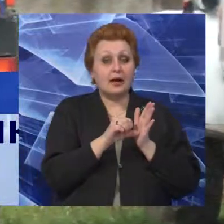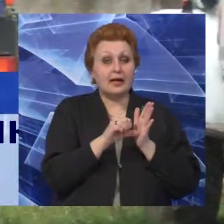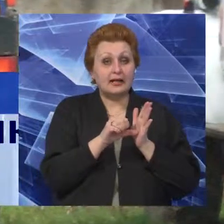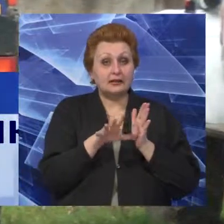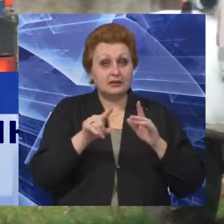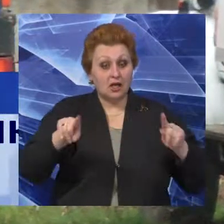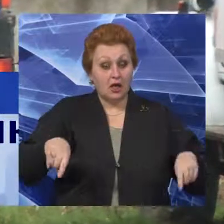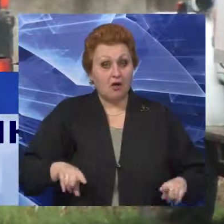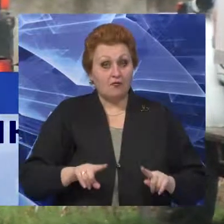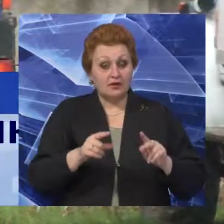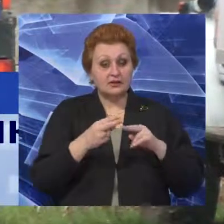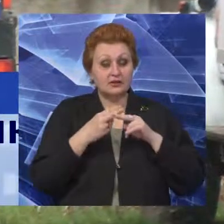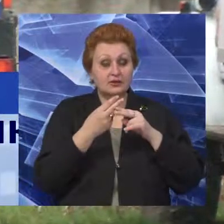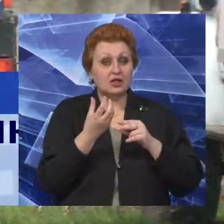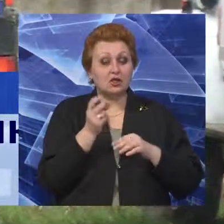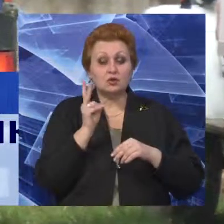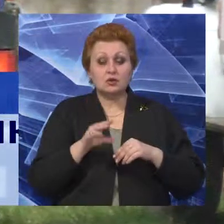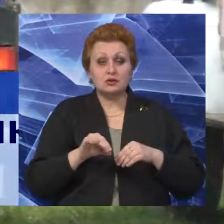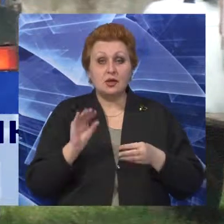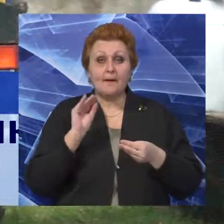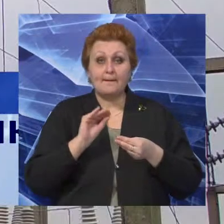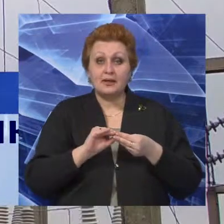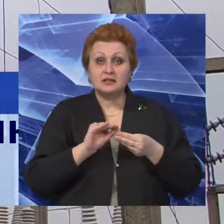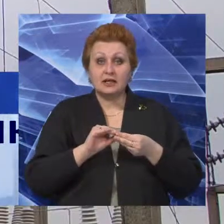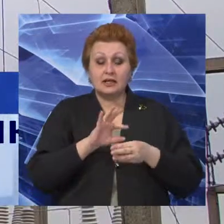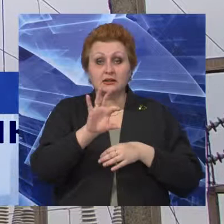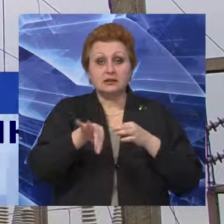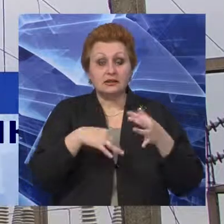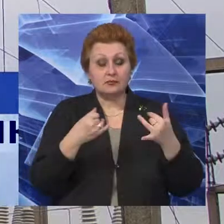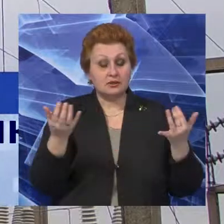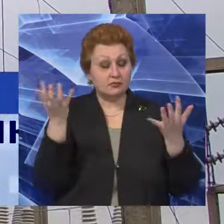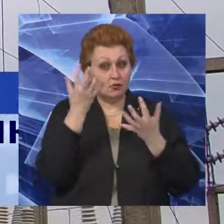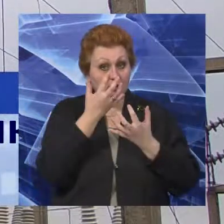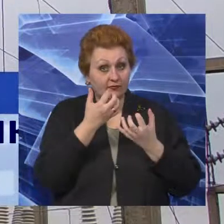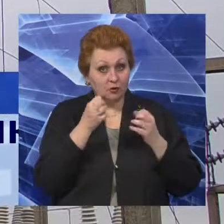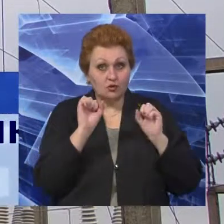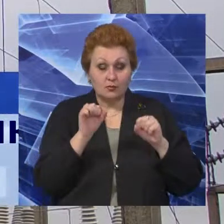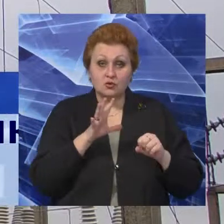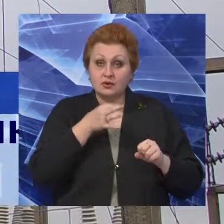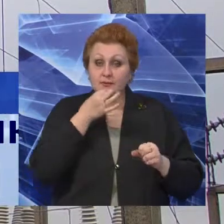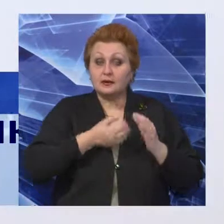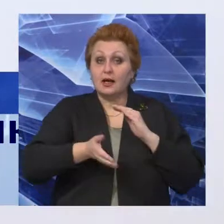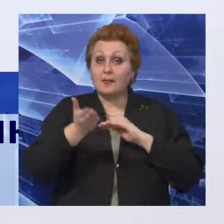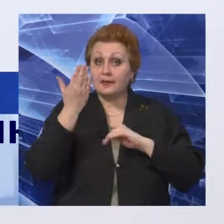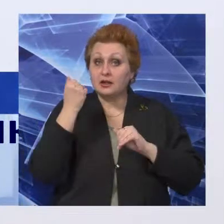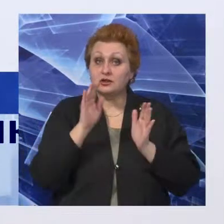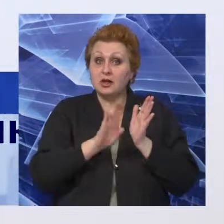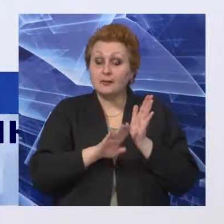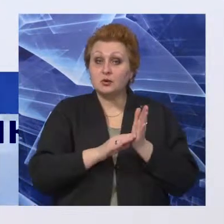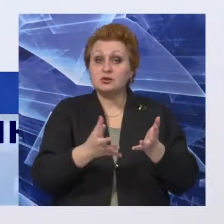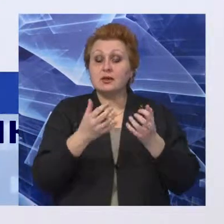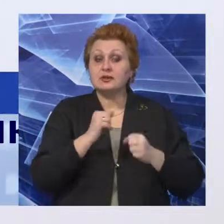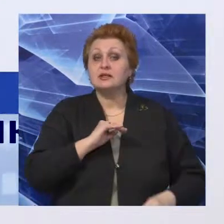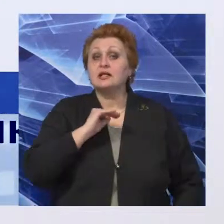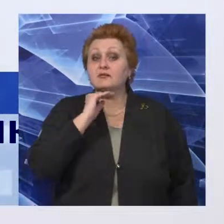электроэнергия. Восстановление подстанции не закончено. По постоянной схеме сегодня в ночь. Ну, можно было бы раньше начать, но просто приняли